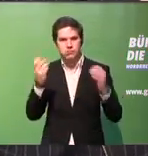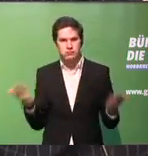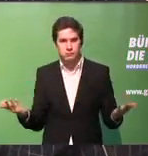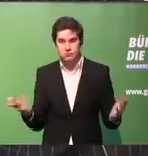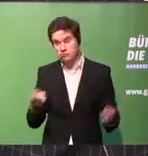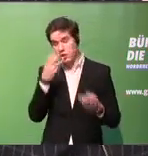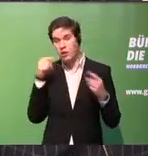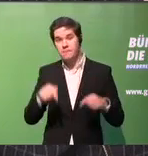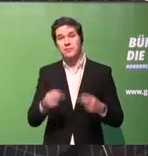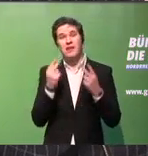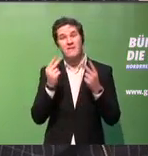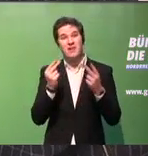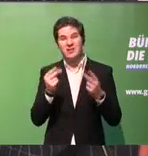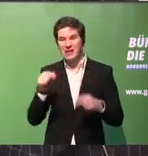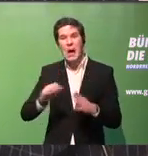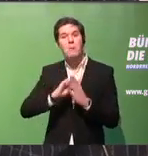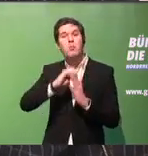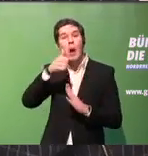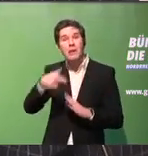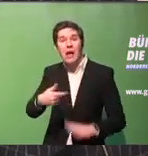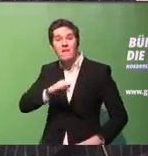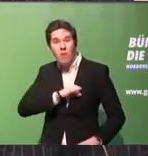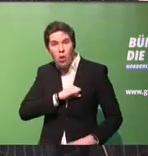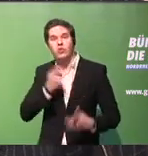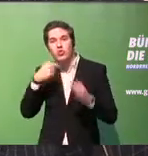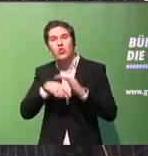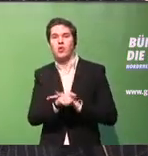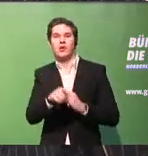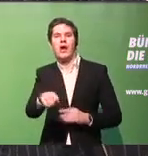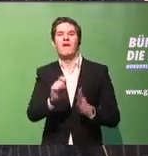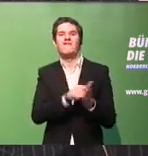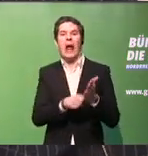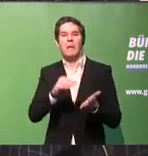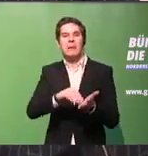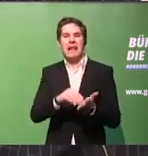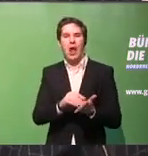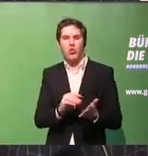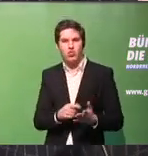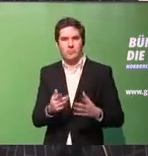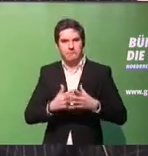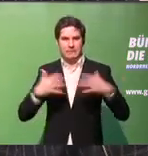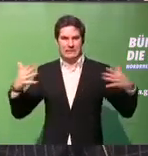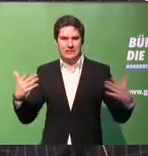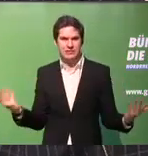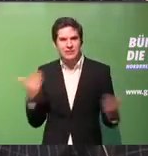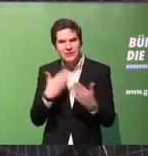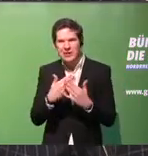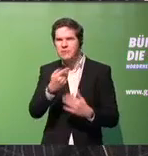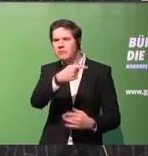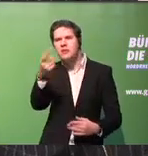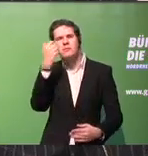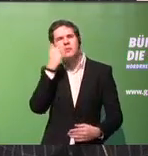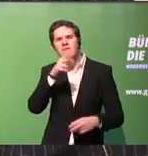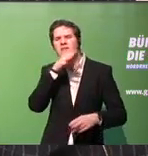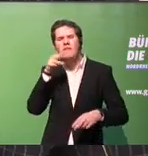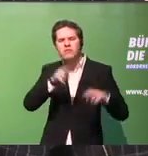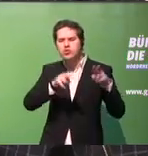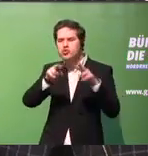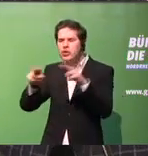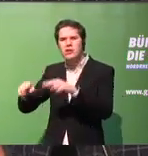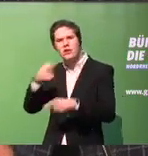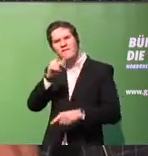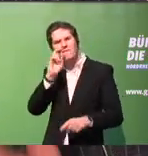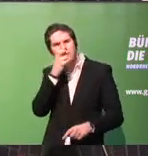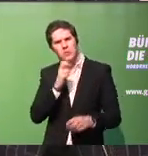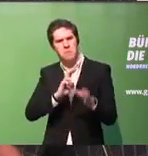für den Erfolg der Primaries, dass einfach auch die Wahlbeteiligung hoch ist. Und wir bitten euch, nutzt verschiedene Dinge als Kreis- und als